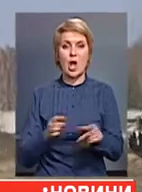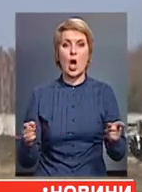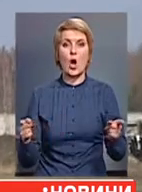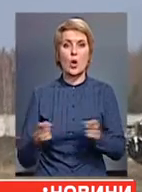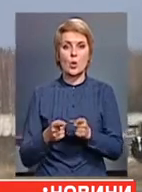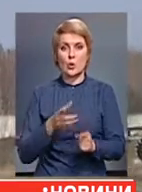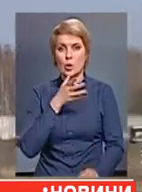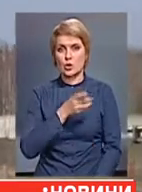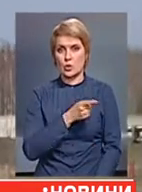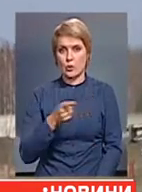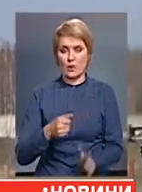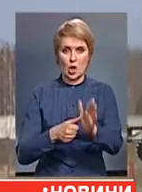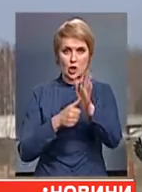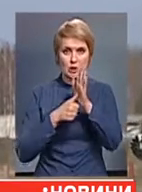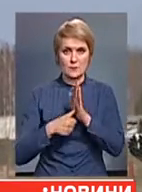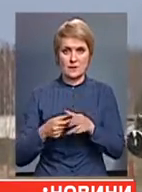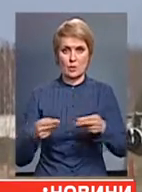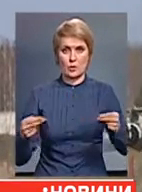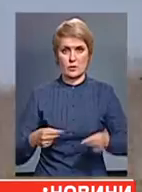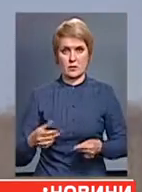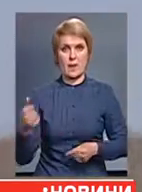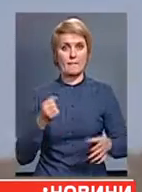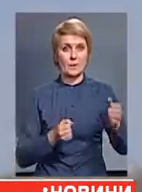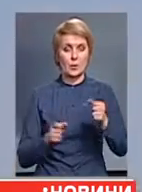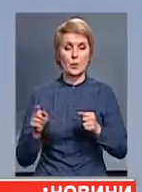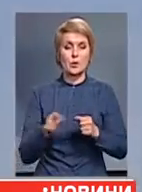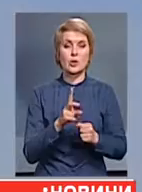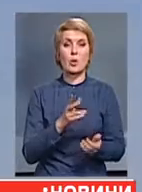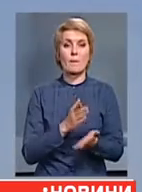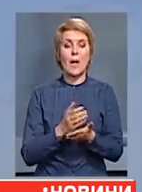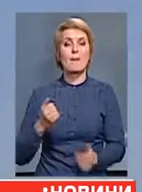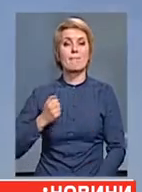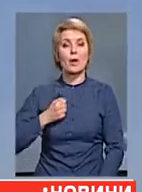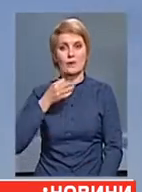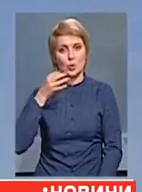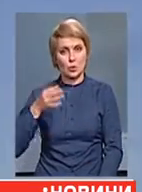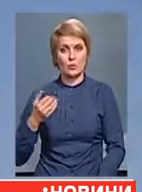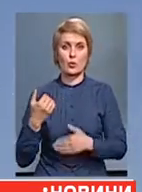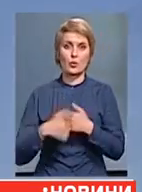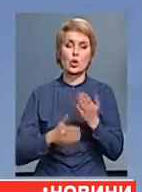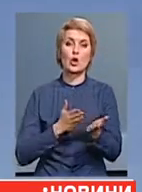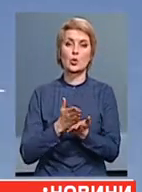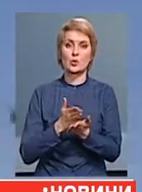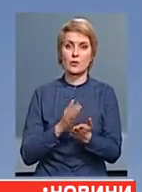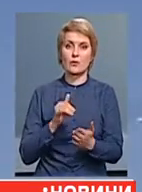місяців контрактів. На службу за контрактом беруть насамперед тих, хто має бойовий досвід чи вже служив у війську.